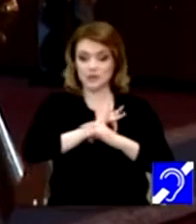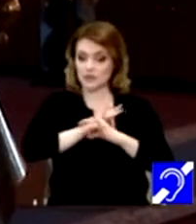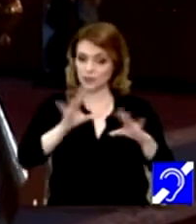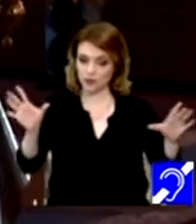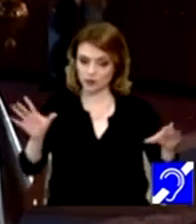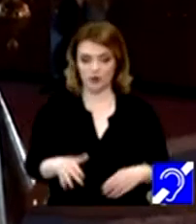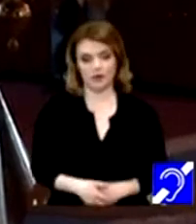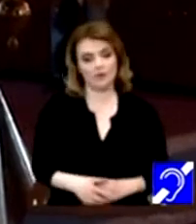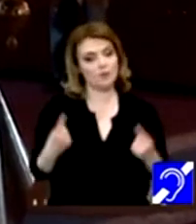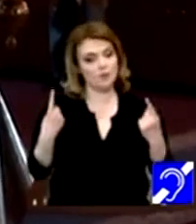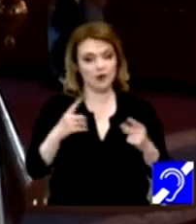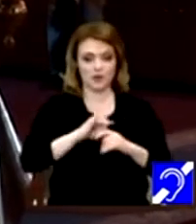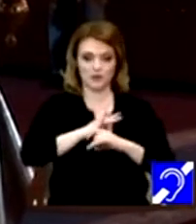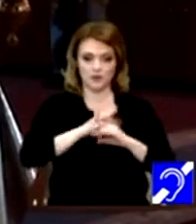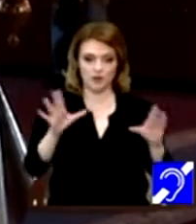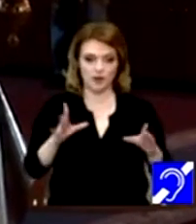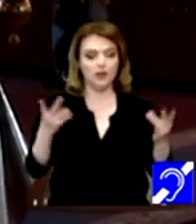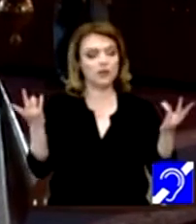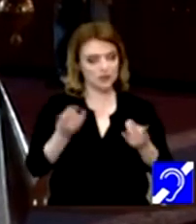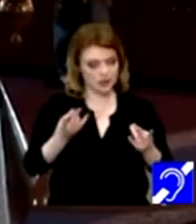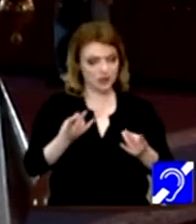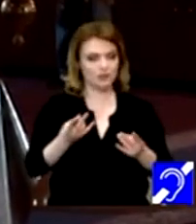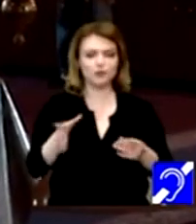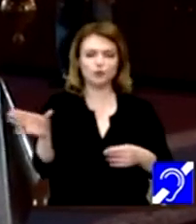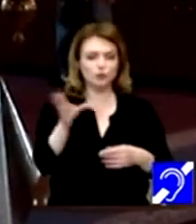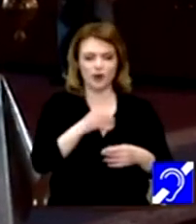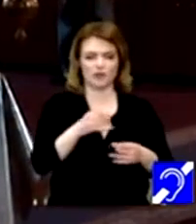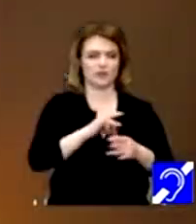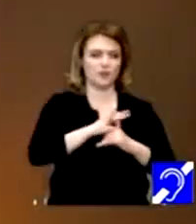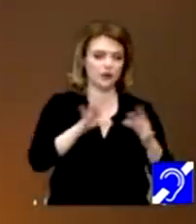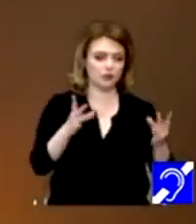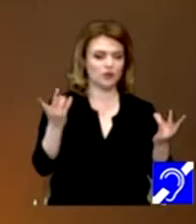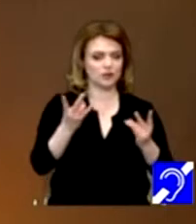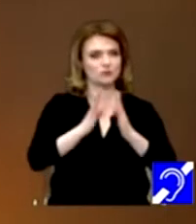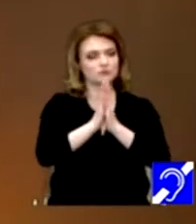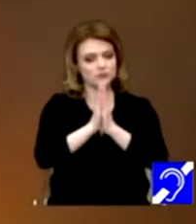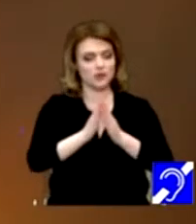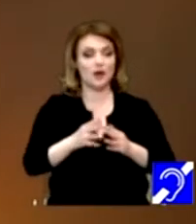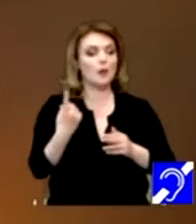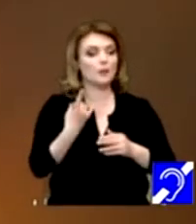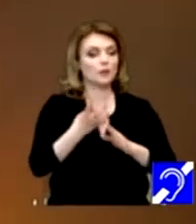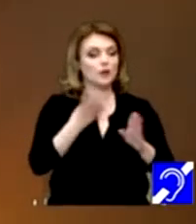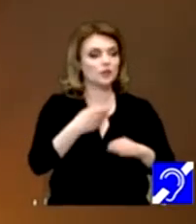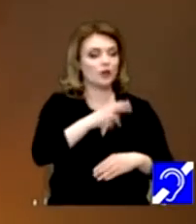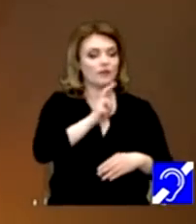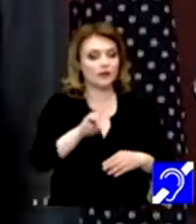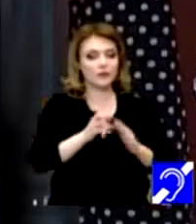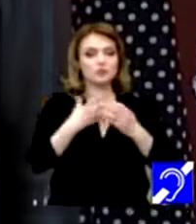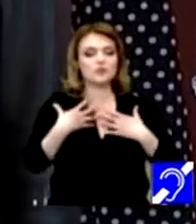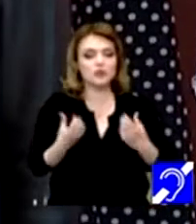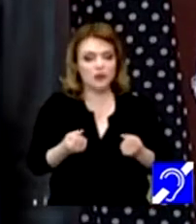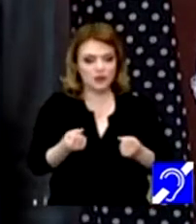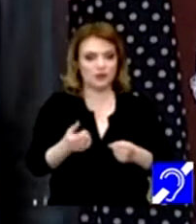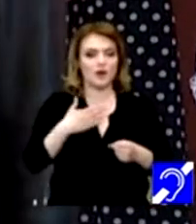sărbătoare care trebuie cinstită. De fapt, toate sărbătoarele trebuie cinstite. În primul rând, pentru sănătate. Pentru sănătatea